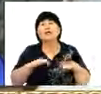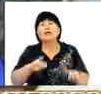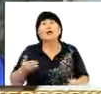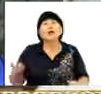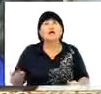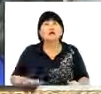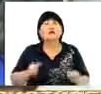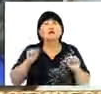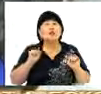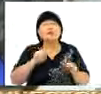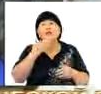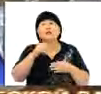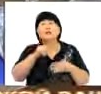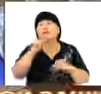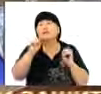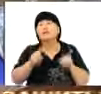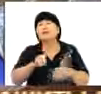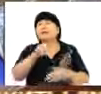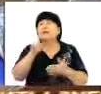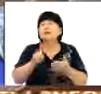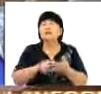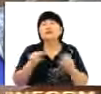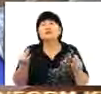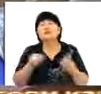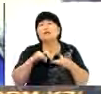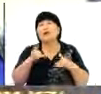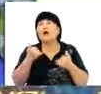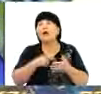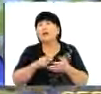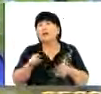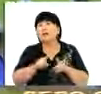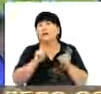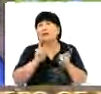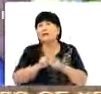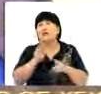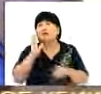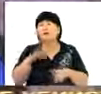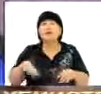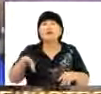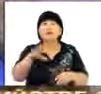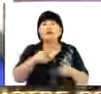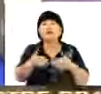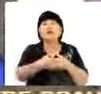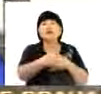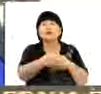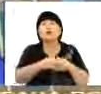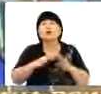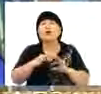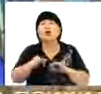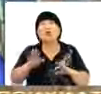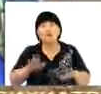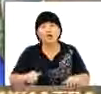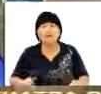Жители смогли задать специалистам и депутатам все интересующие вопросы. Отметим, такие встречи пройдут во всех пригородных населенных пунктах.